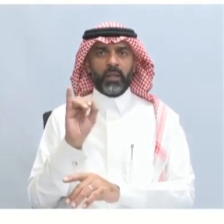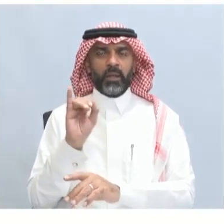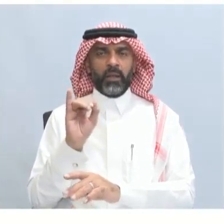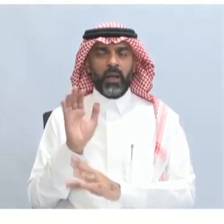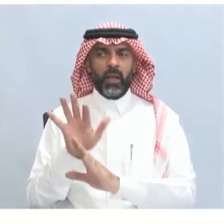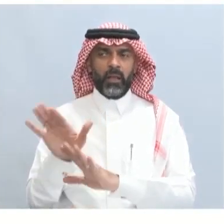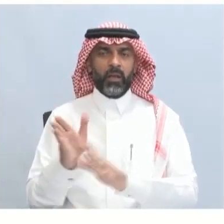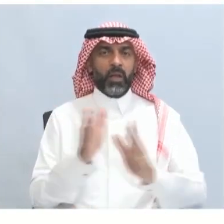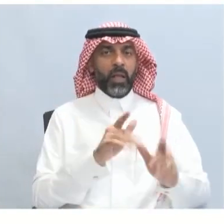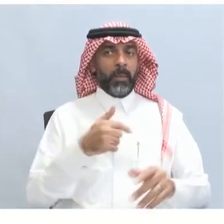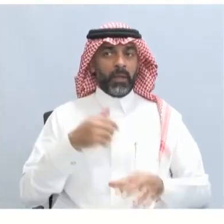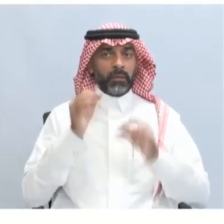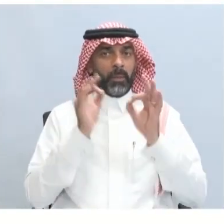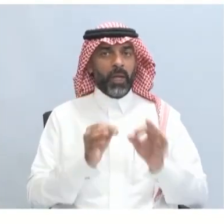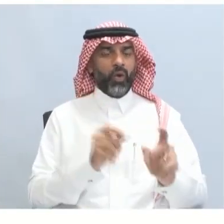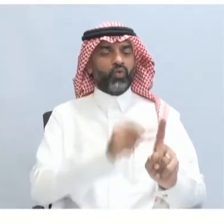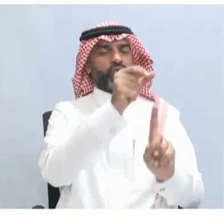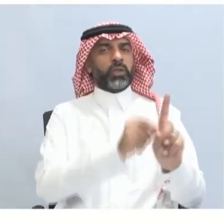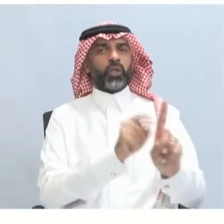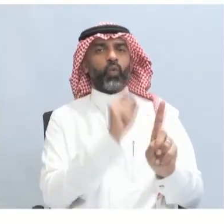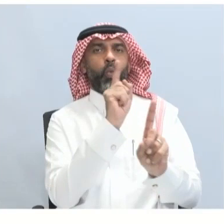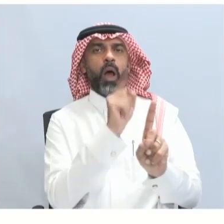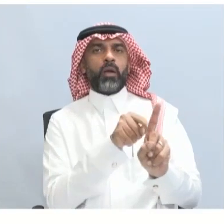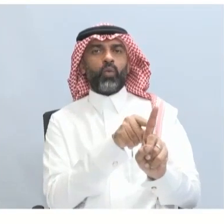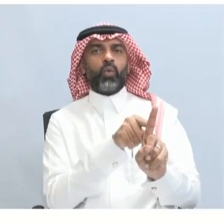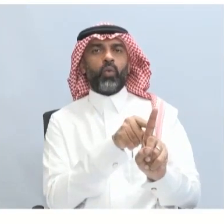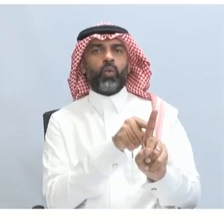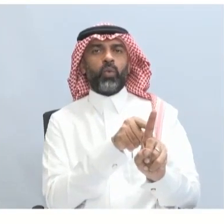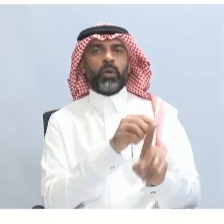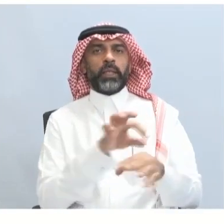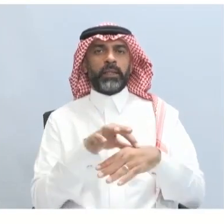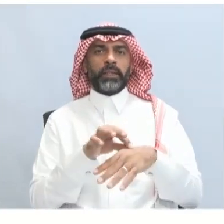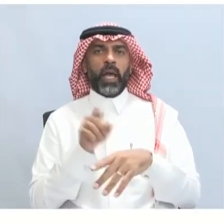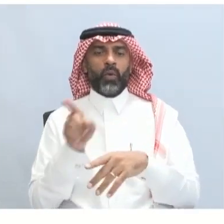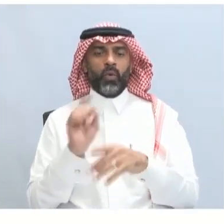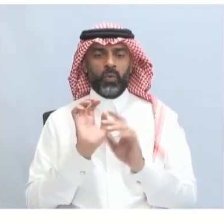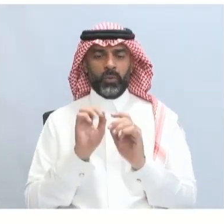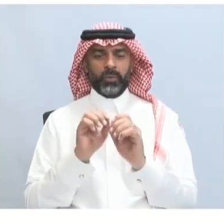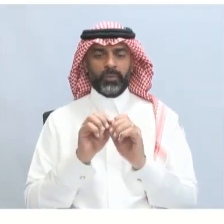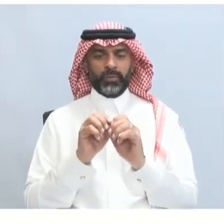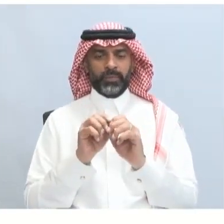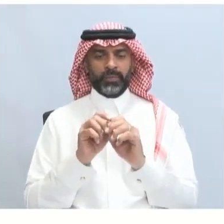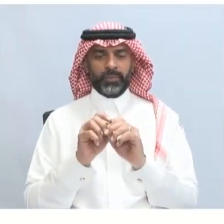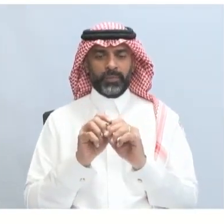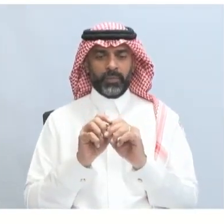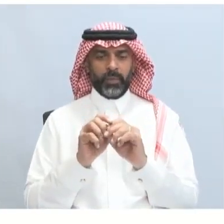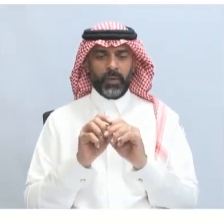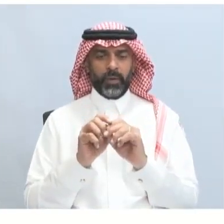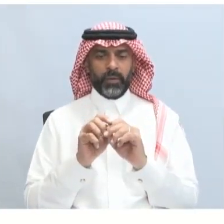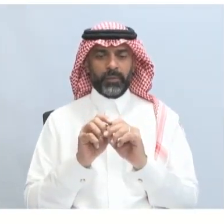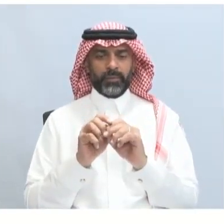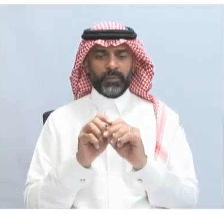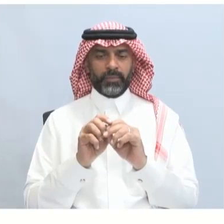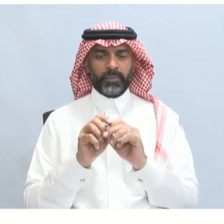الاشخاص هو الانسان والذي تثبت له الشخصيه القانونيه بمجرد ولادته كيف